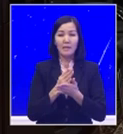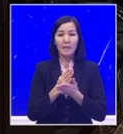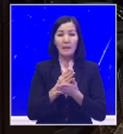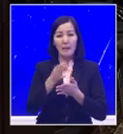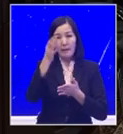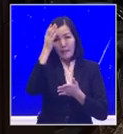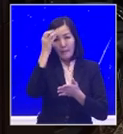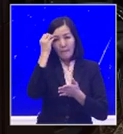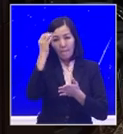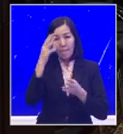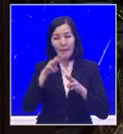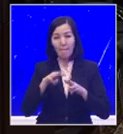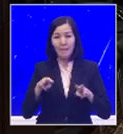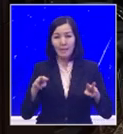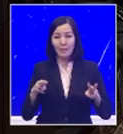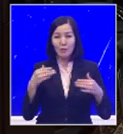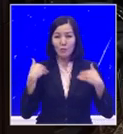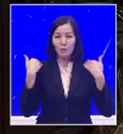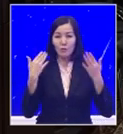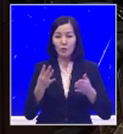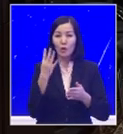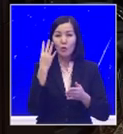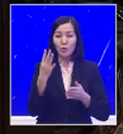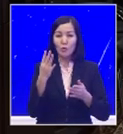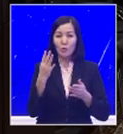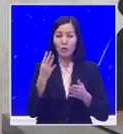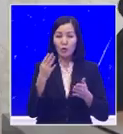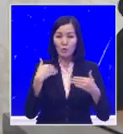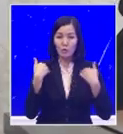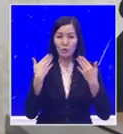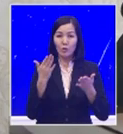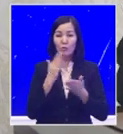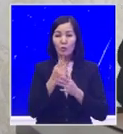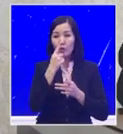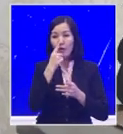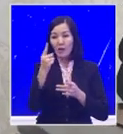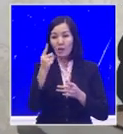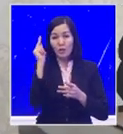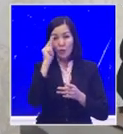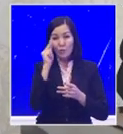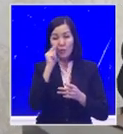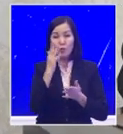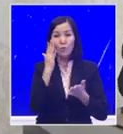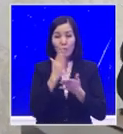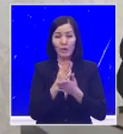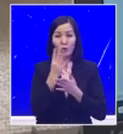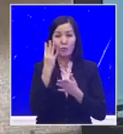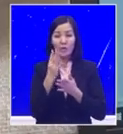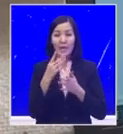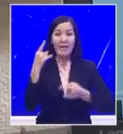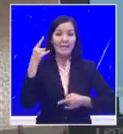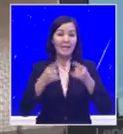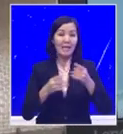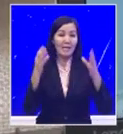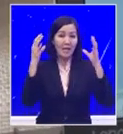бойынша қашықтықтан оқытудың 4 түрі ұсынылып отыр. Қашықтықтан оқытудың 4 түрі қарастырылған. Телеарна,